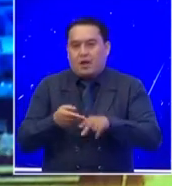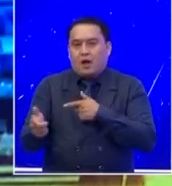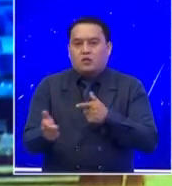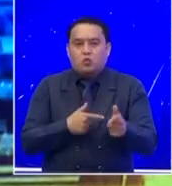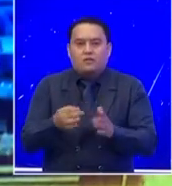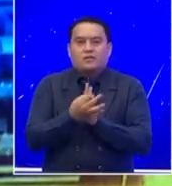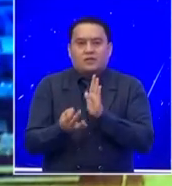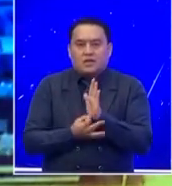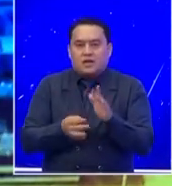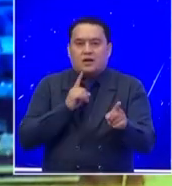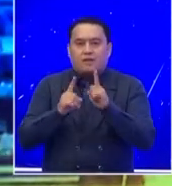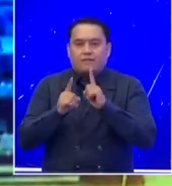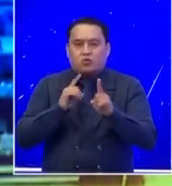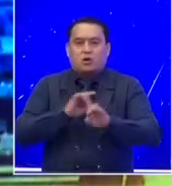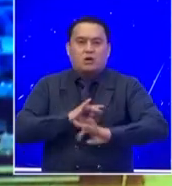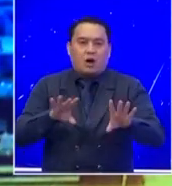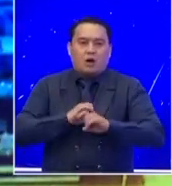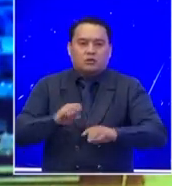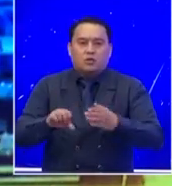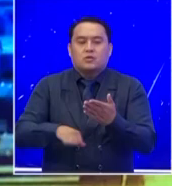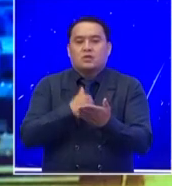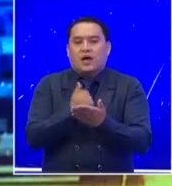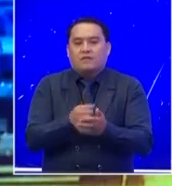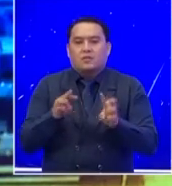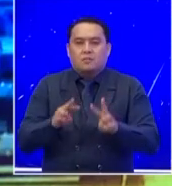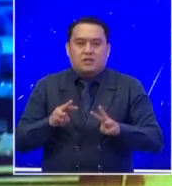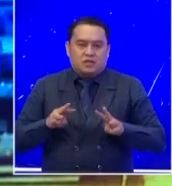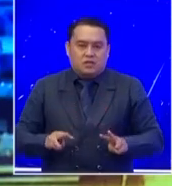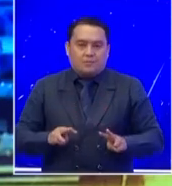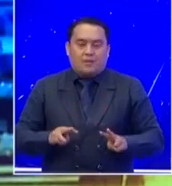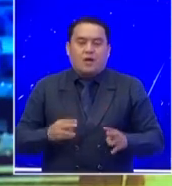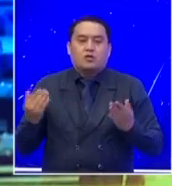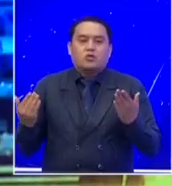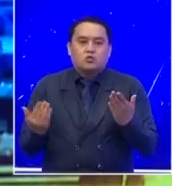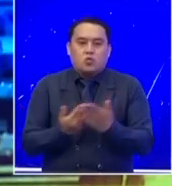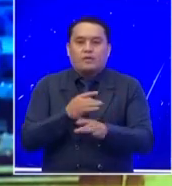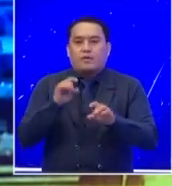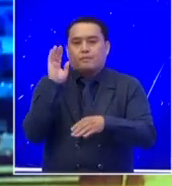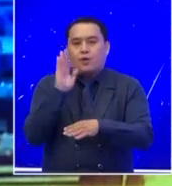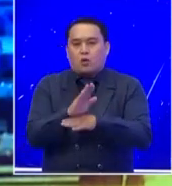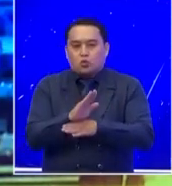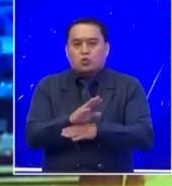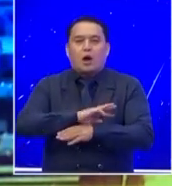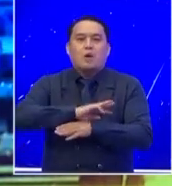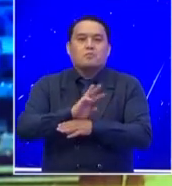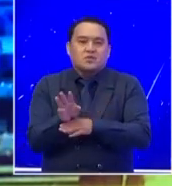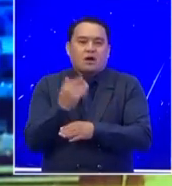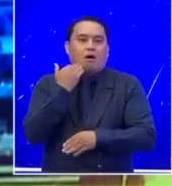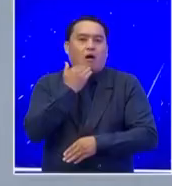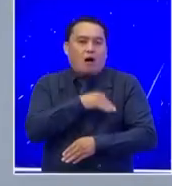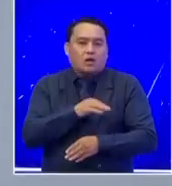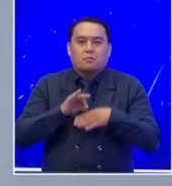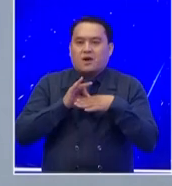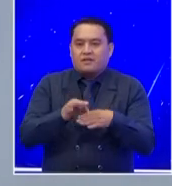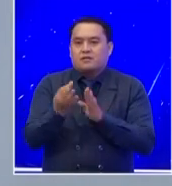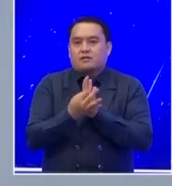КНТ рассказали в кулуарах правительства под председательством премьер-министра. В новых реалиях Аскар Мамин поручил обеспечить качественное